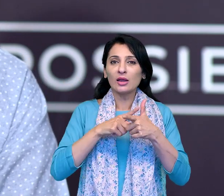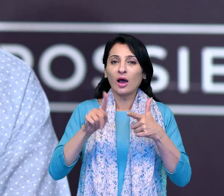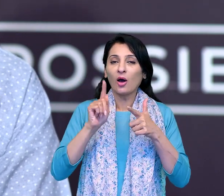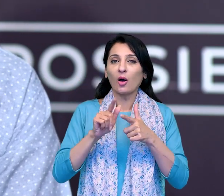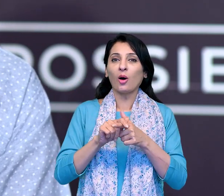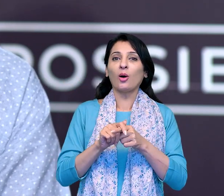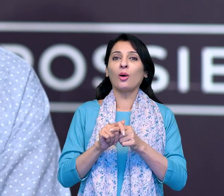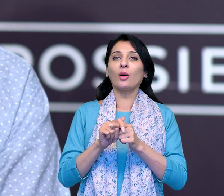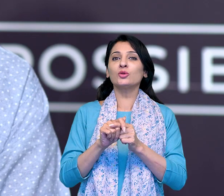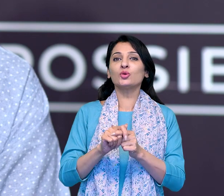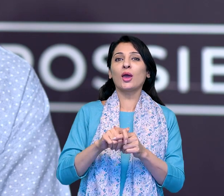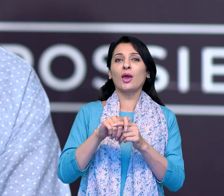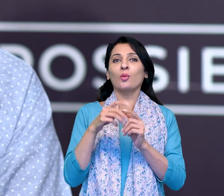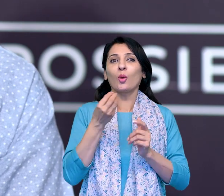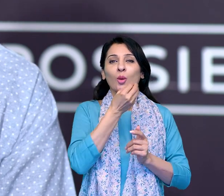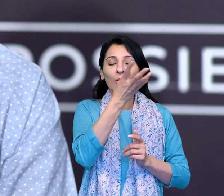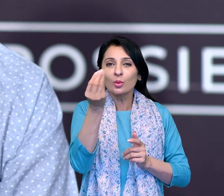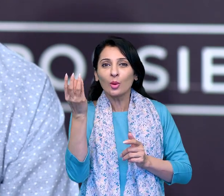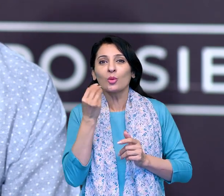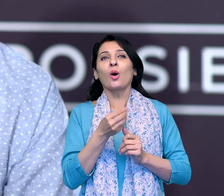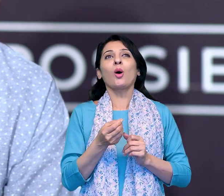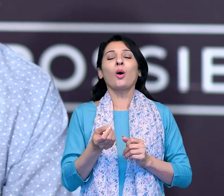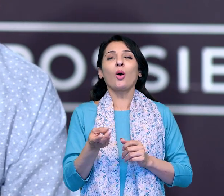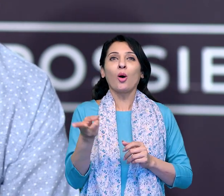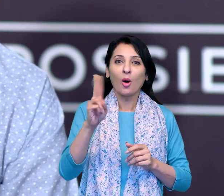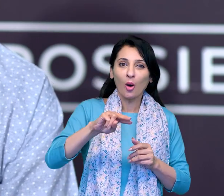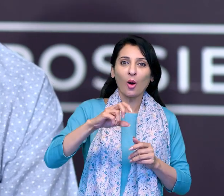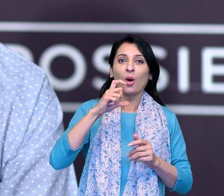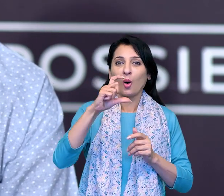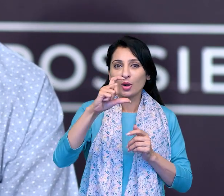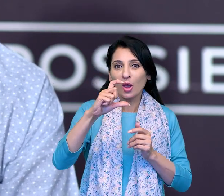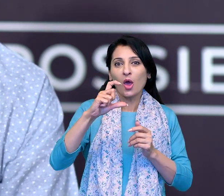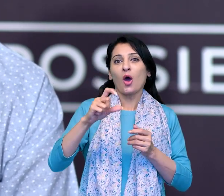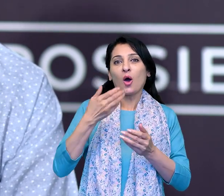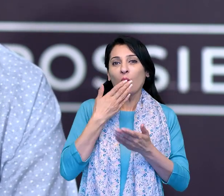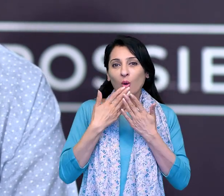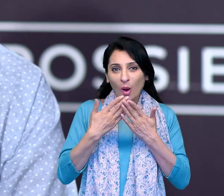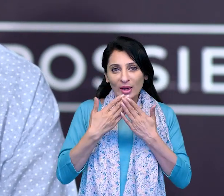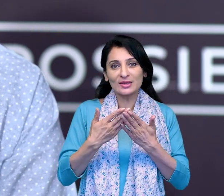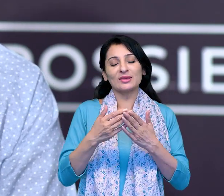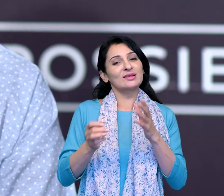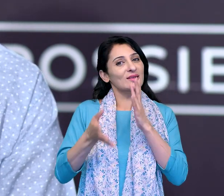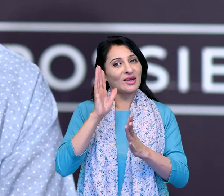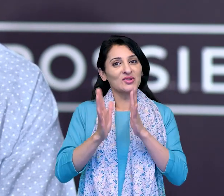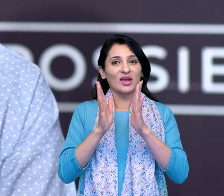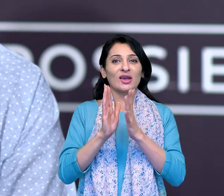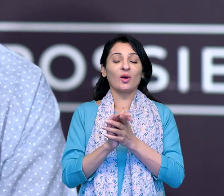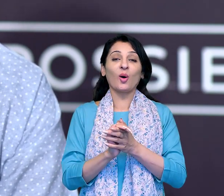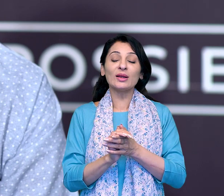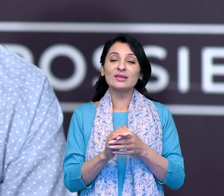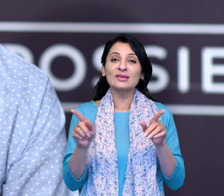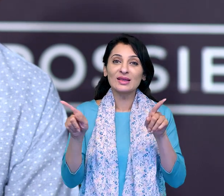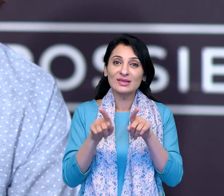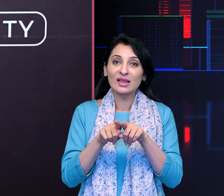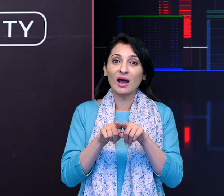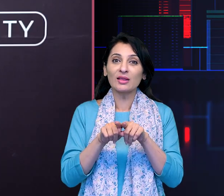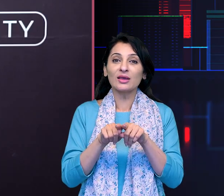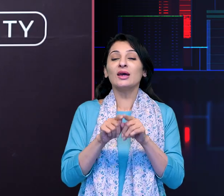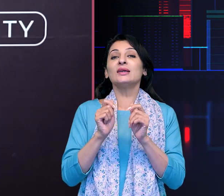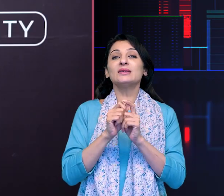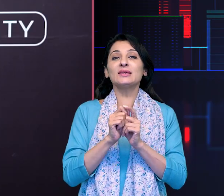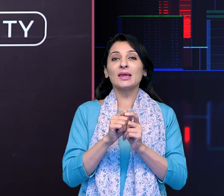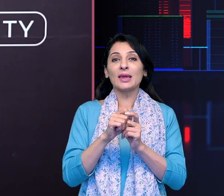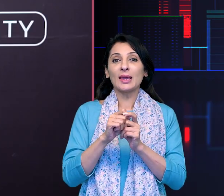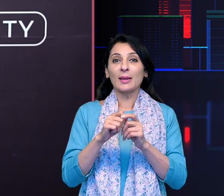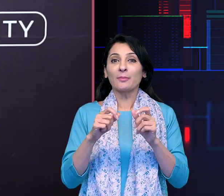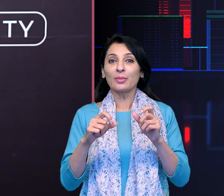कॉलेजेस सिटी ऑफ फूड एंड फेस्टिवल्स बट मोर ओवर दिस इट्स अलसो कॉल्ड डी कल्चरल कैपिटल ऑफ पंजाब बिकॉज ऑफ इट्स